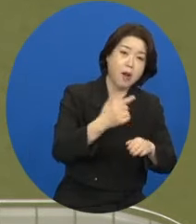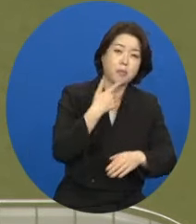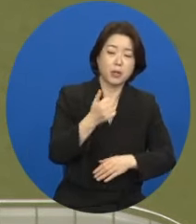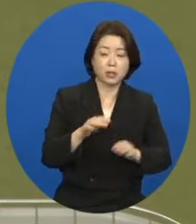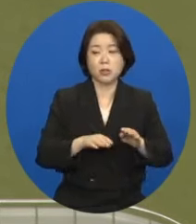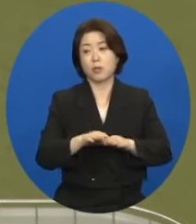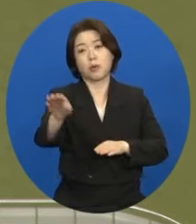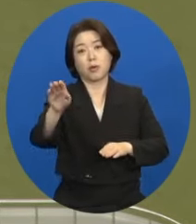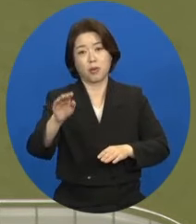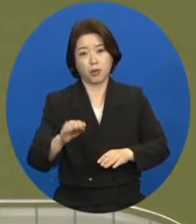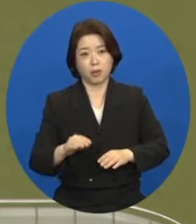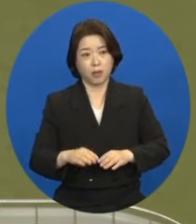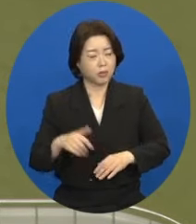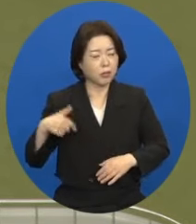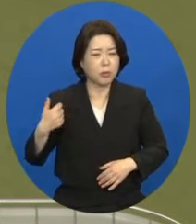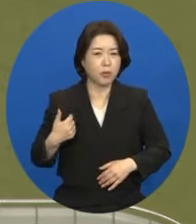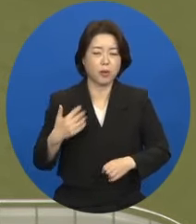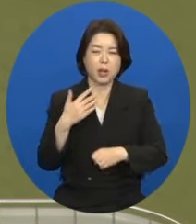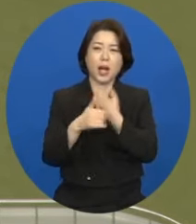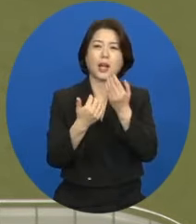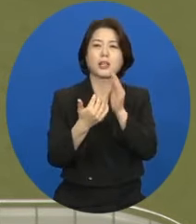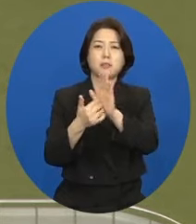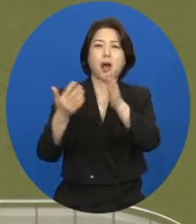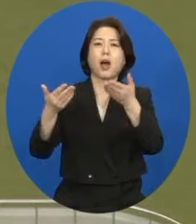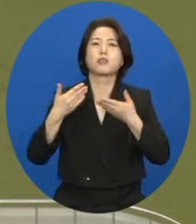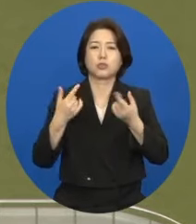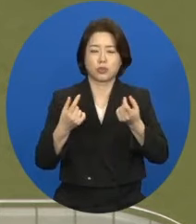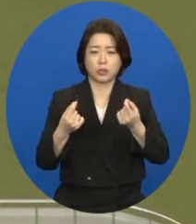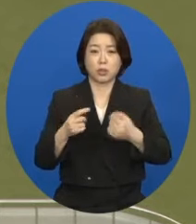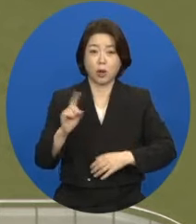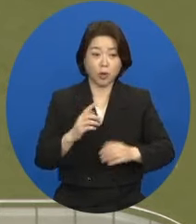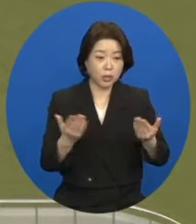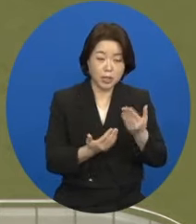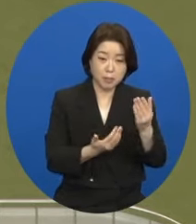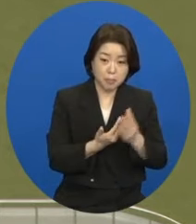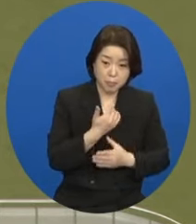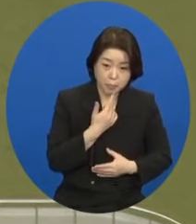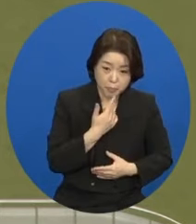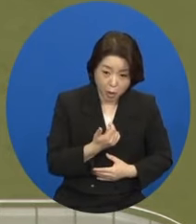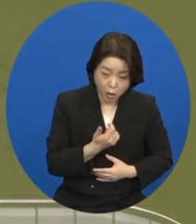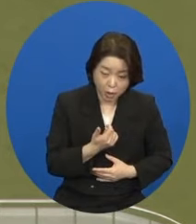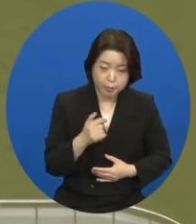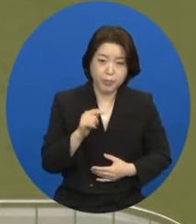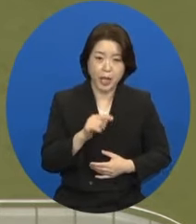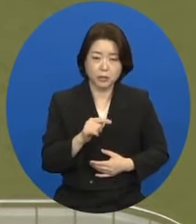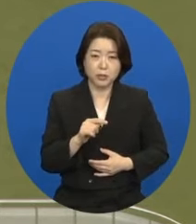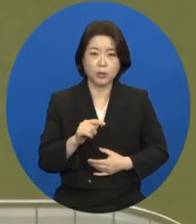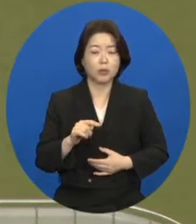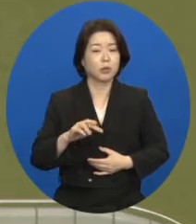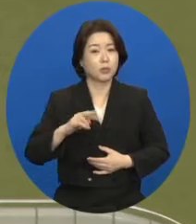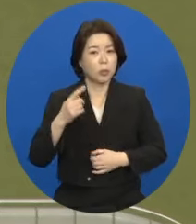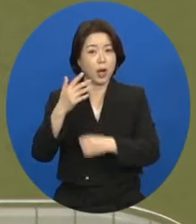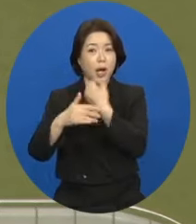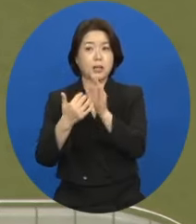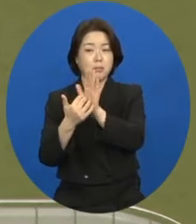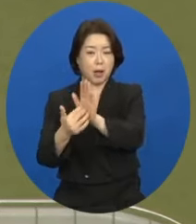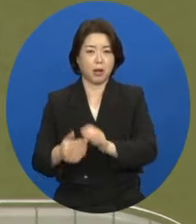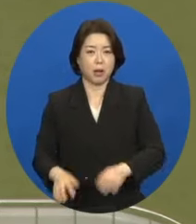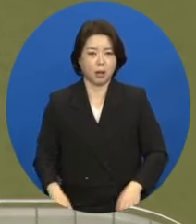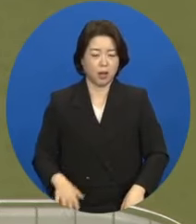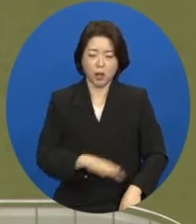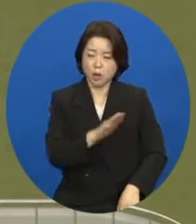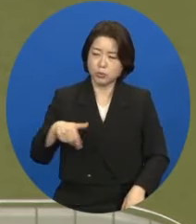우리는 모를죠. 하나님께서 막아주신 것이고, 어떤 사건이 벌어지려고 하는데 하나님께서 또한 막아주신, 우리가 모른